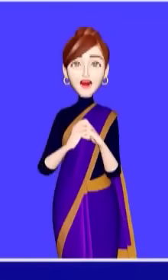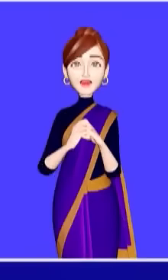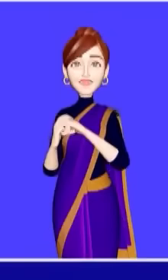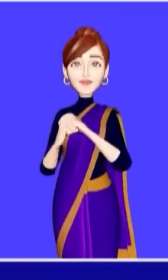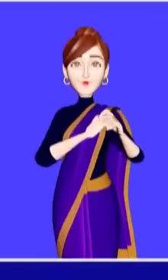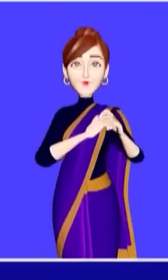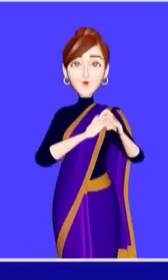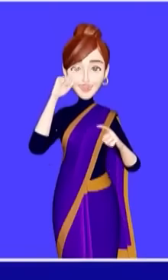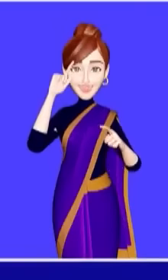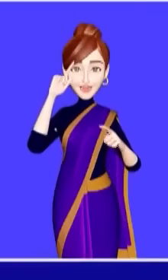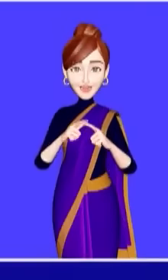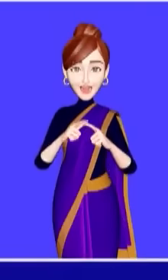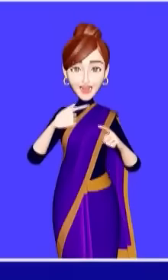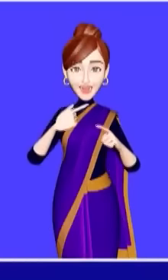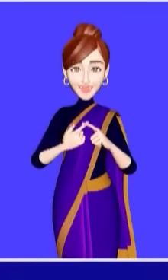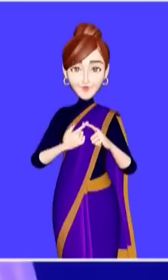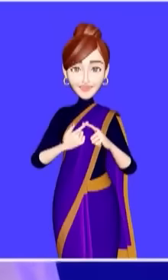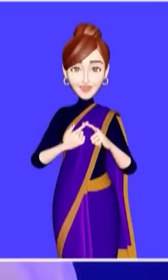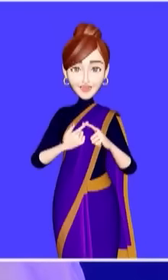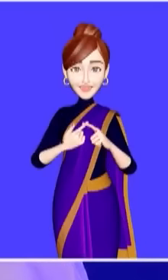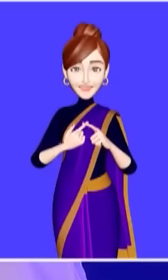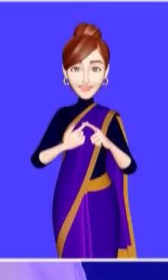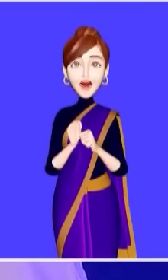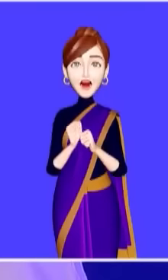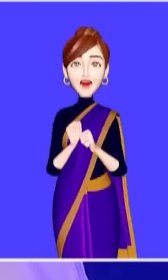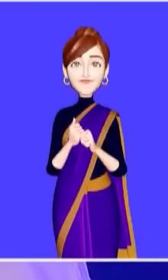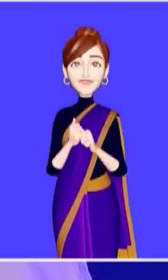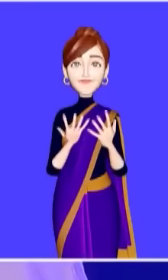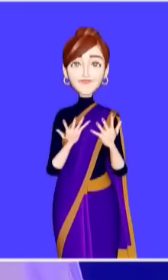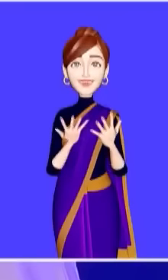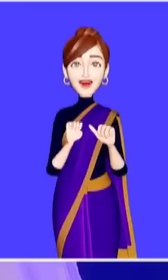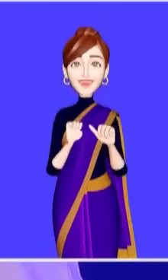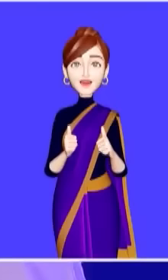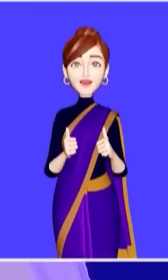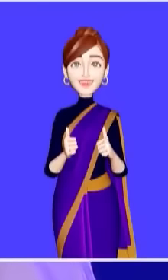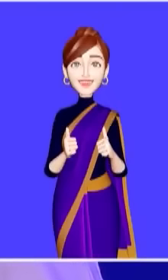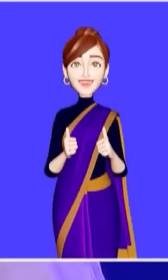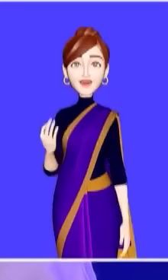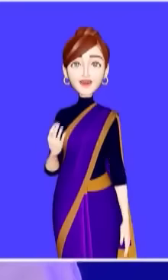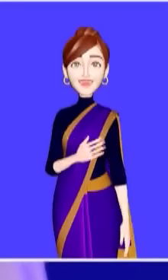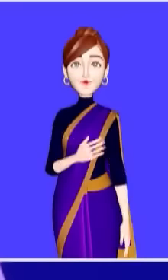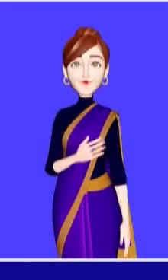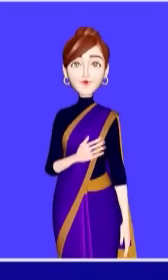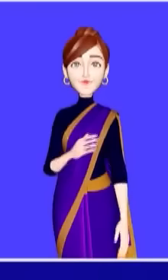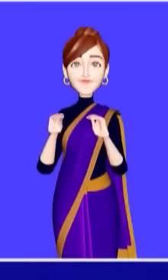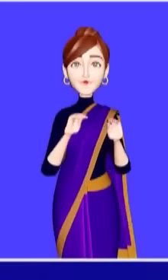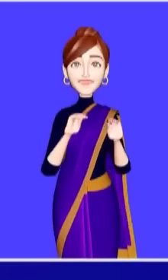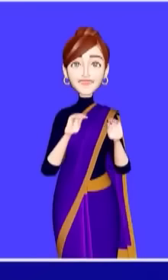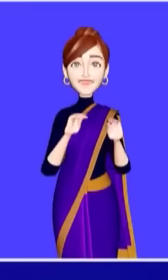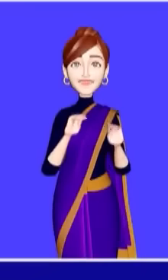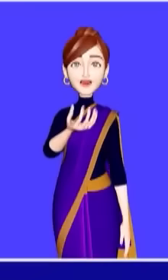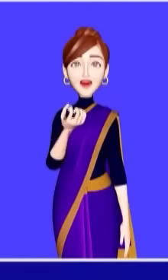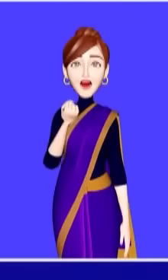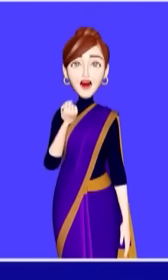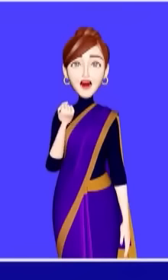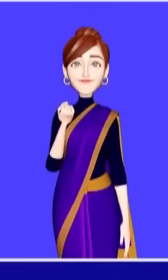ताकि हमें पता हो कि हम क्या खा रहे हैं। ठीक उसी तरह डिजिटल वर्ल्ड